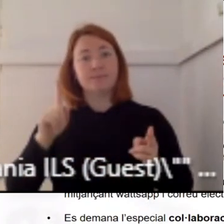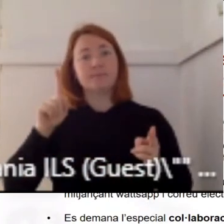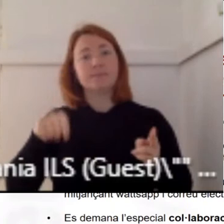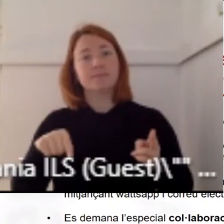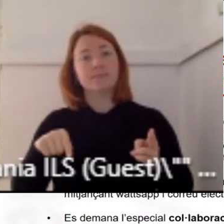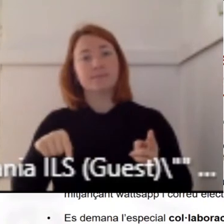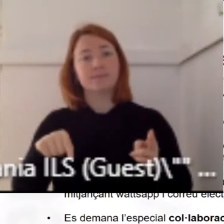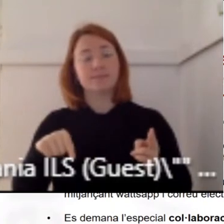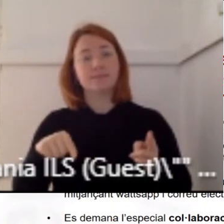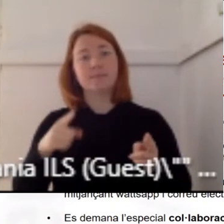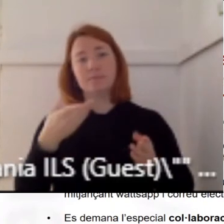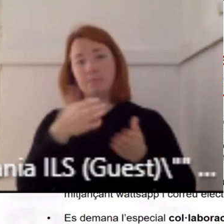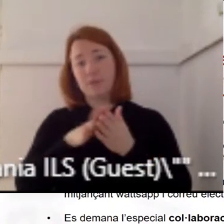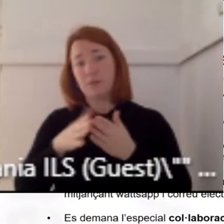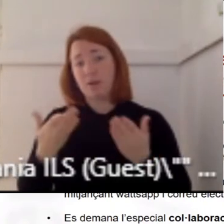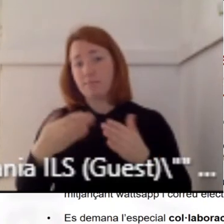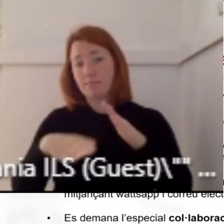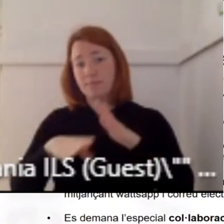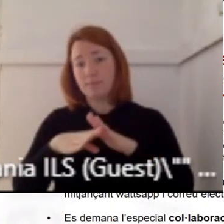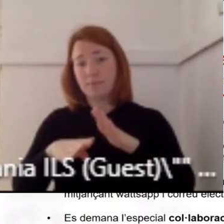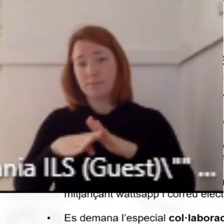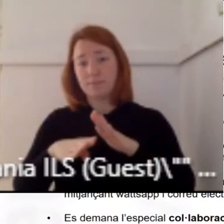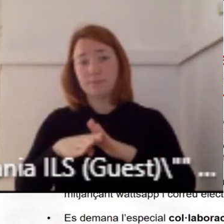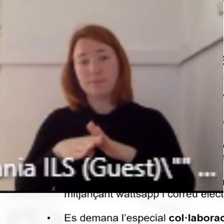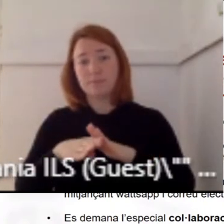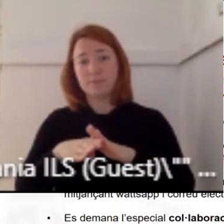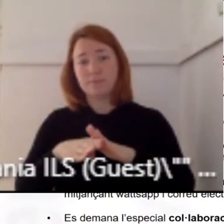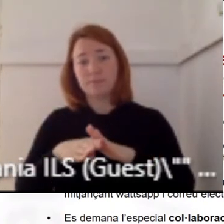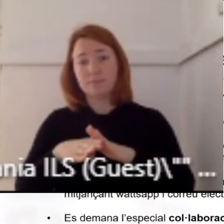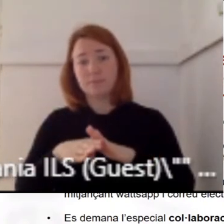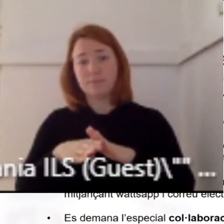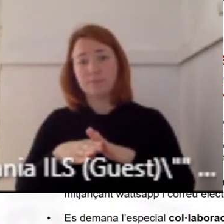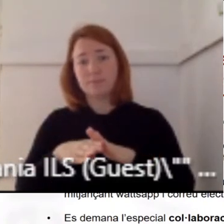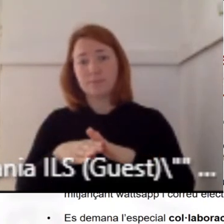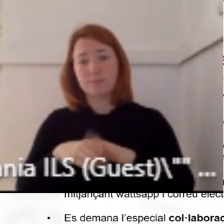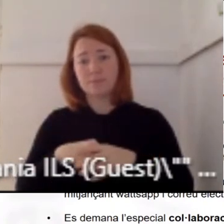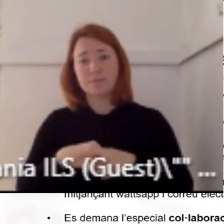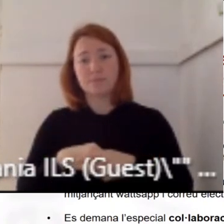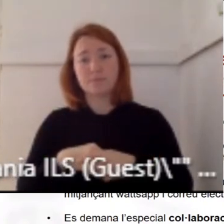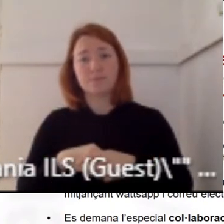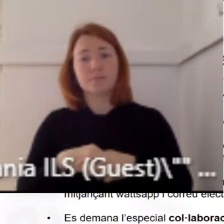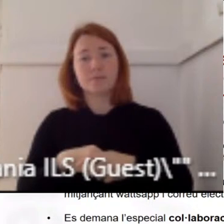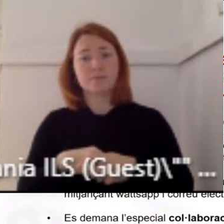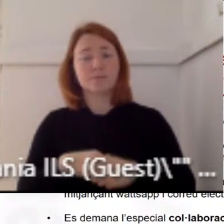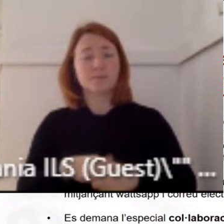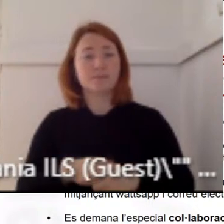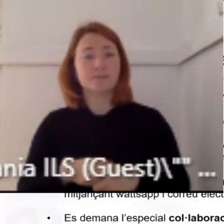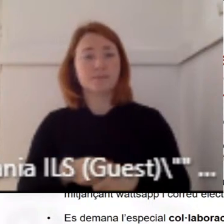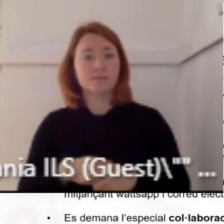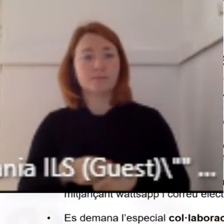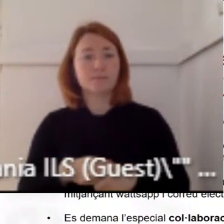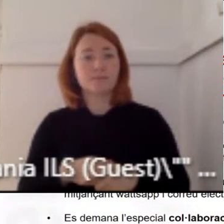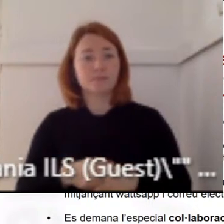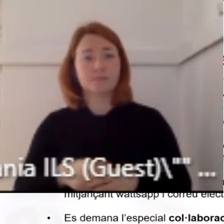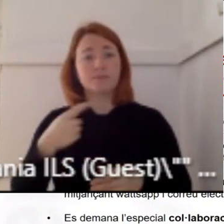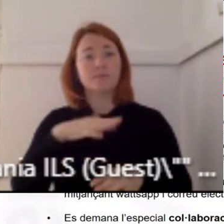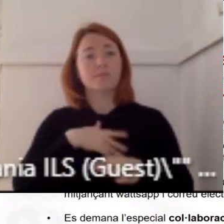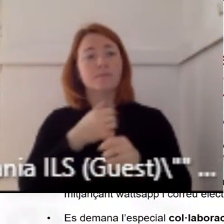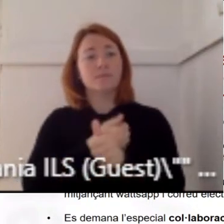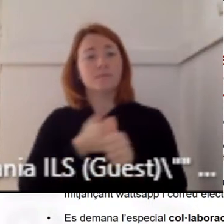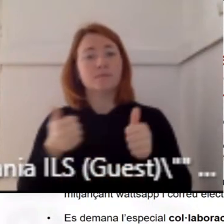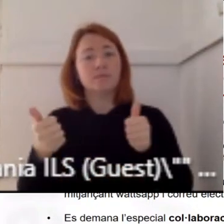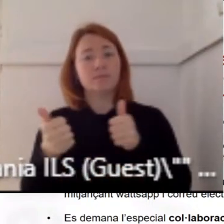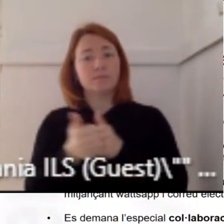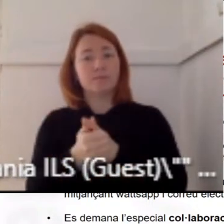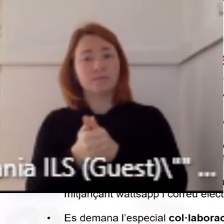han seguit, doncs per donar resposta a algunes d'aquestes qüestions que podíem anticipar o que fins i tot vam veure arrel d'aquest anàlisi més